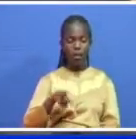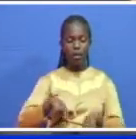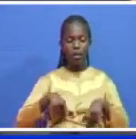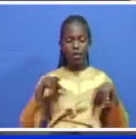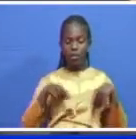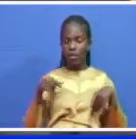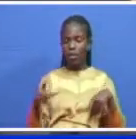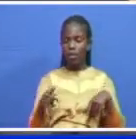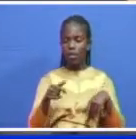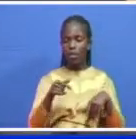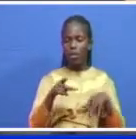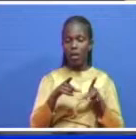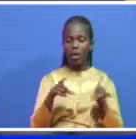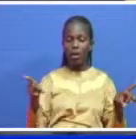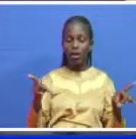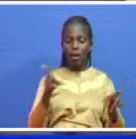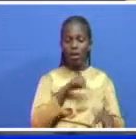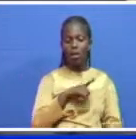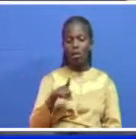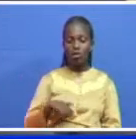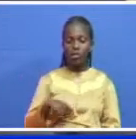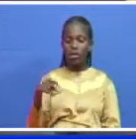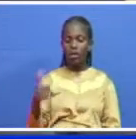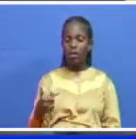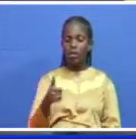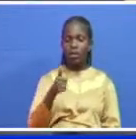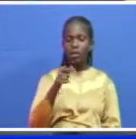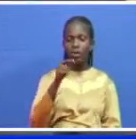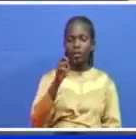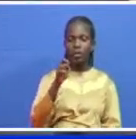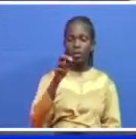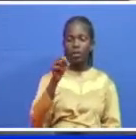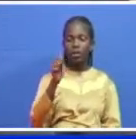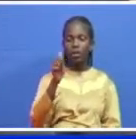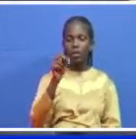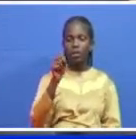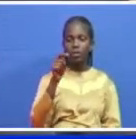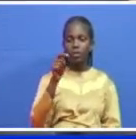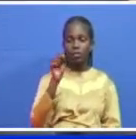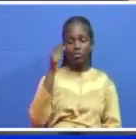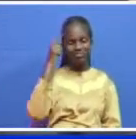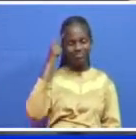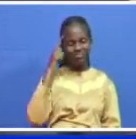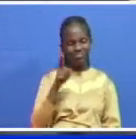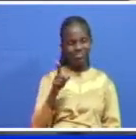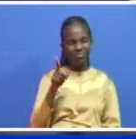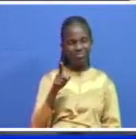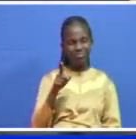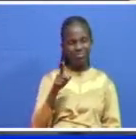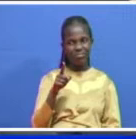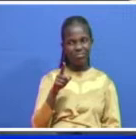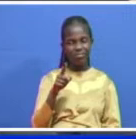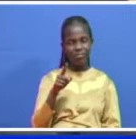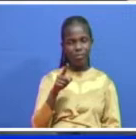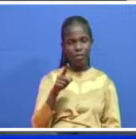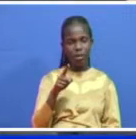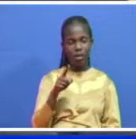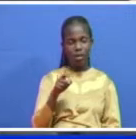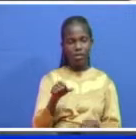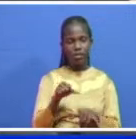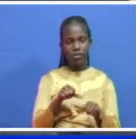ni malandlords, wengine ni tenants. Kwa minajiri ya kuweka ama kuchukua